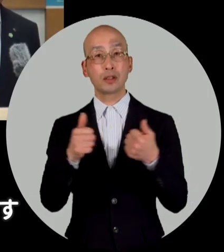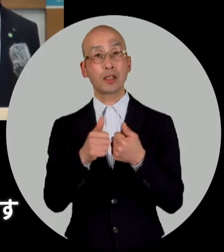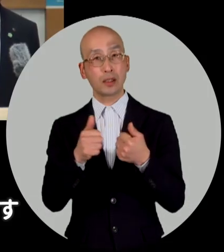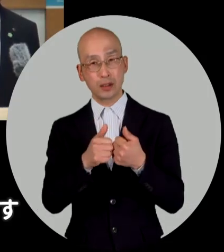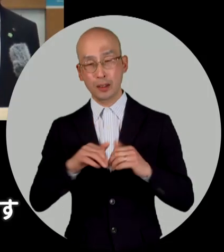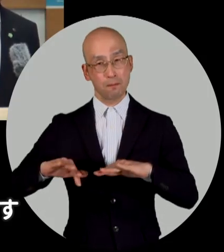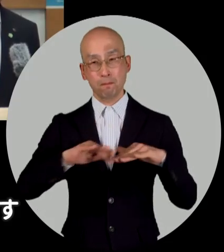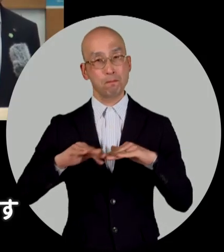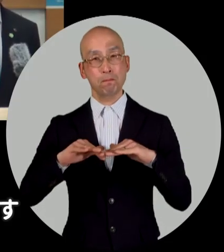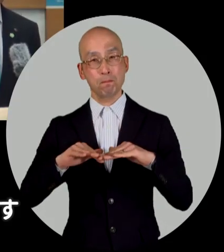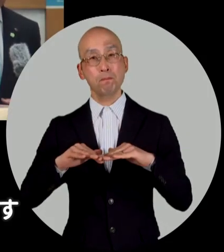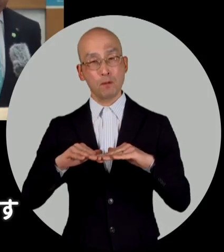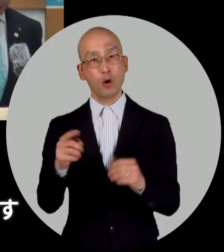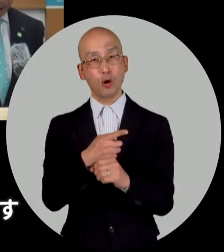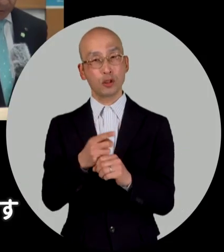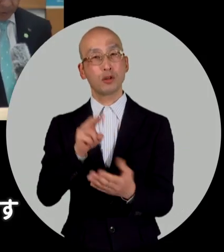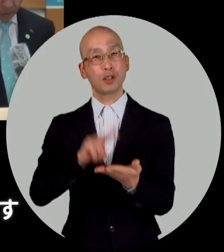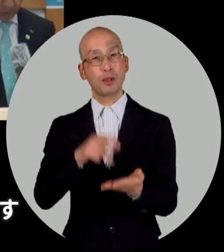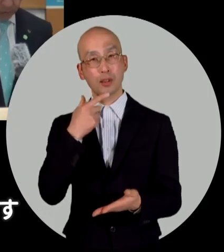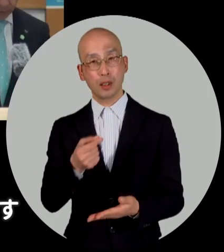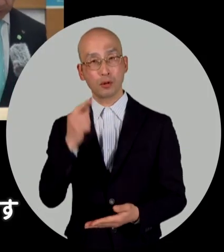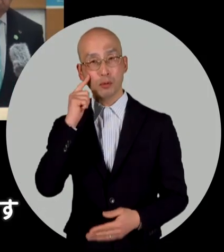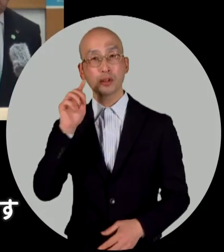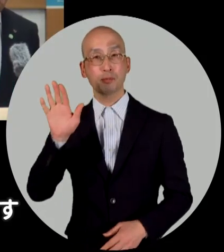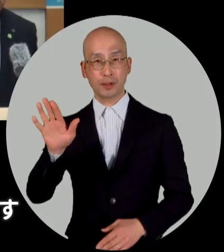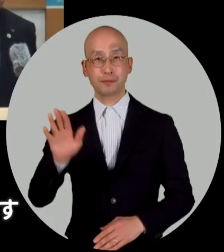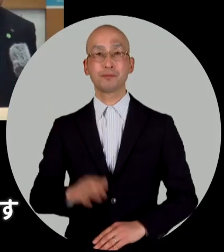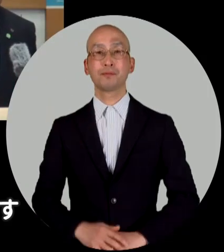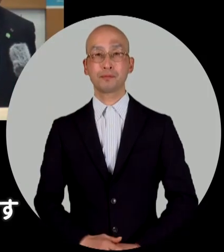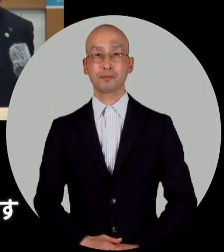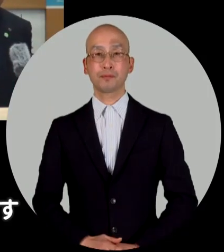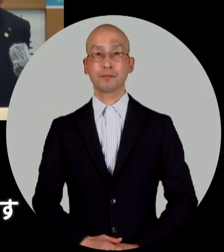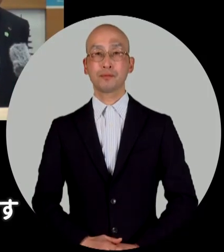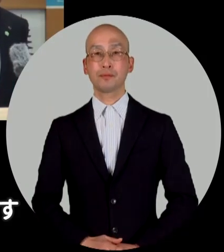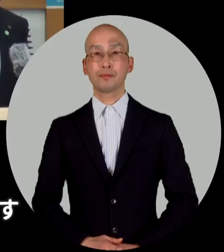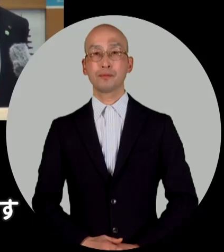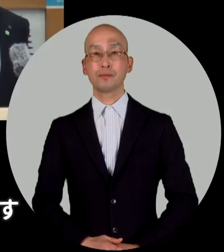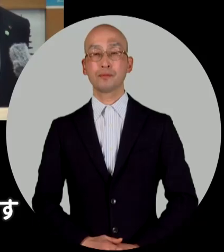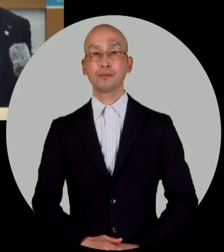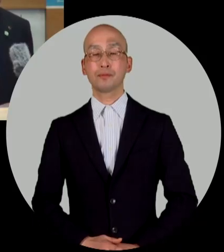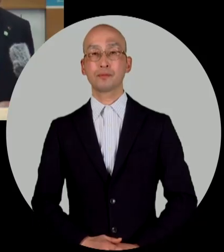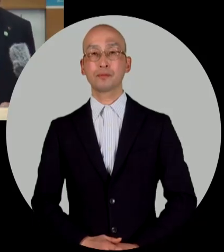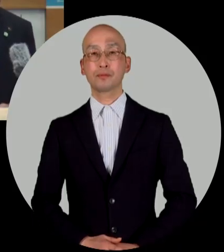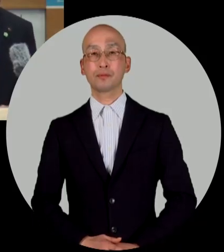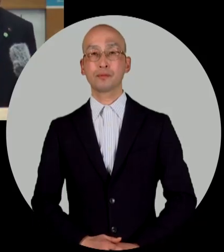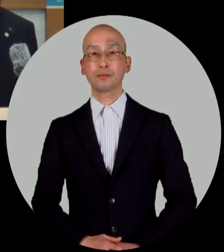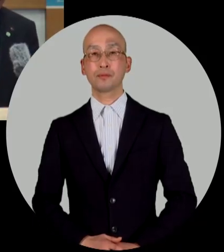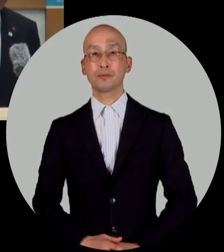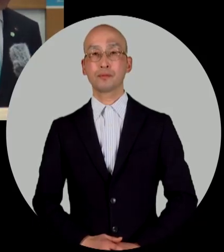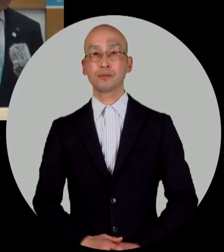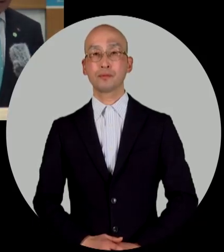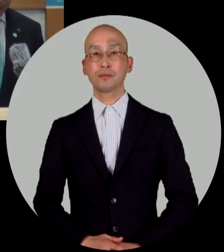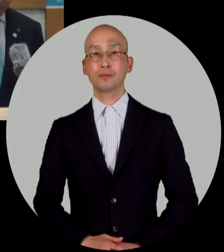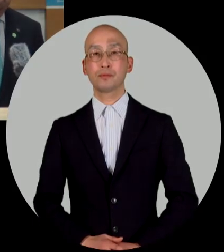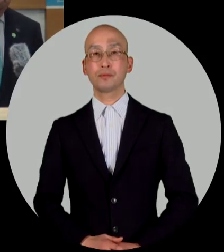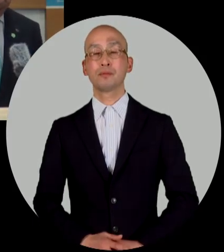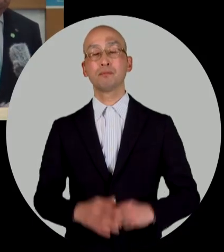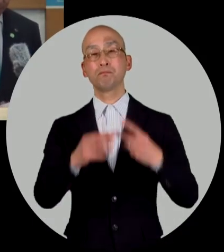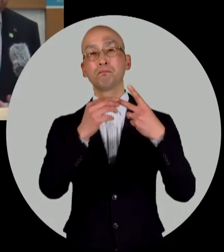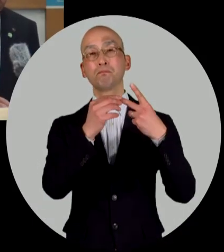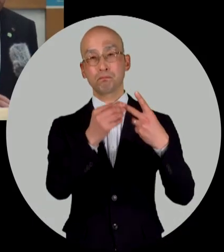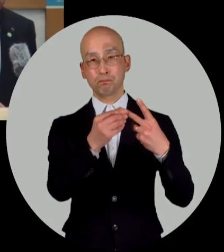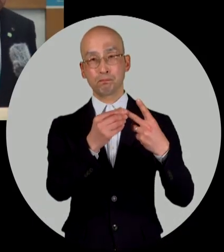随時方針を決めていきたいというふうに思っておりますので、よろしくお願いします。それじゃ2点